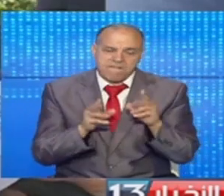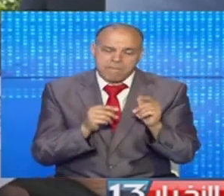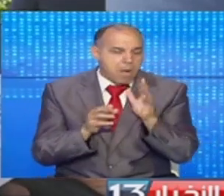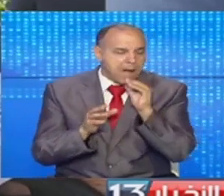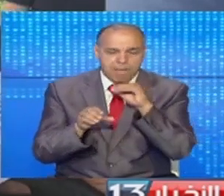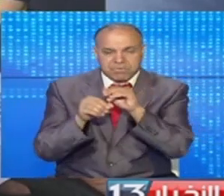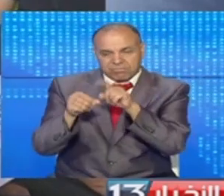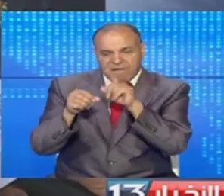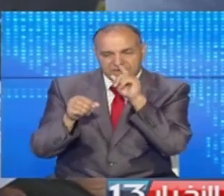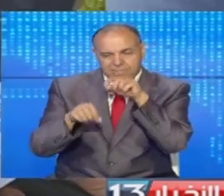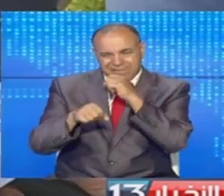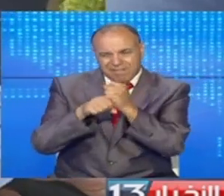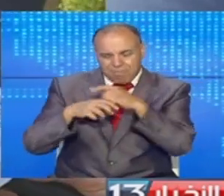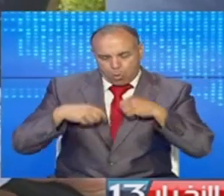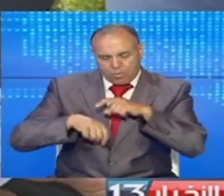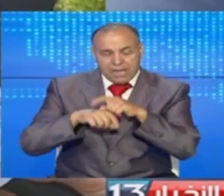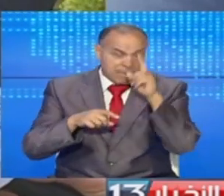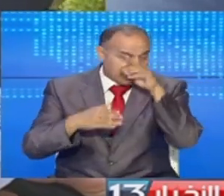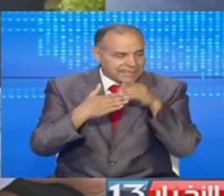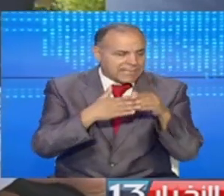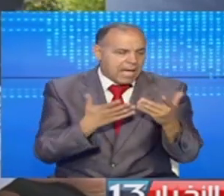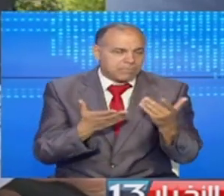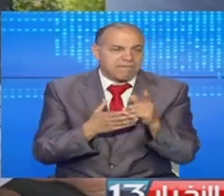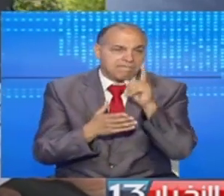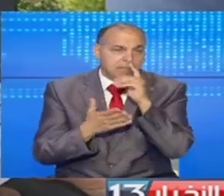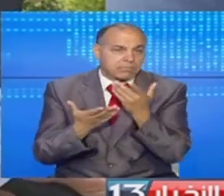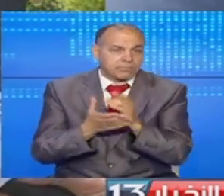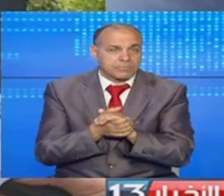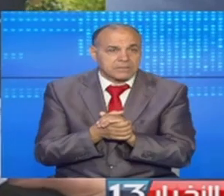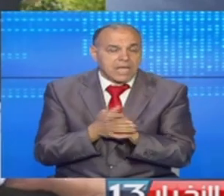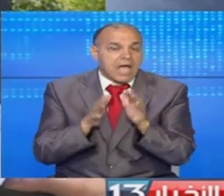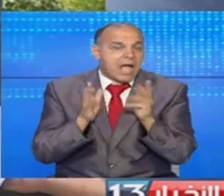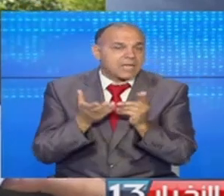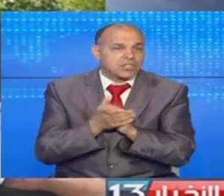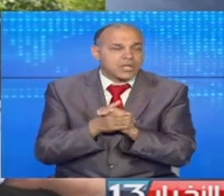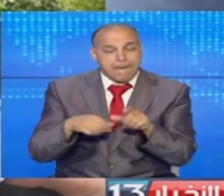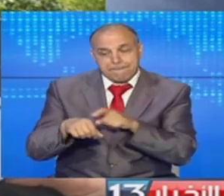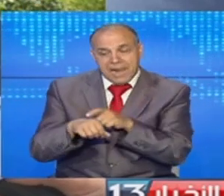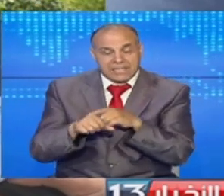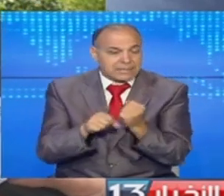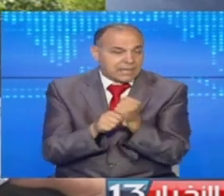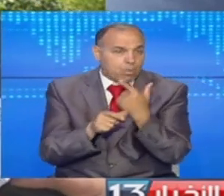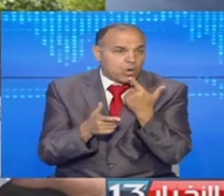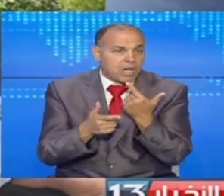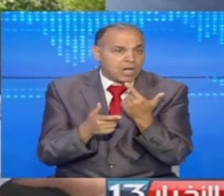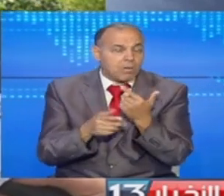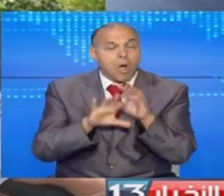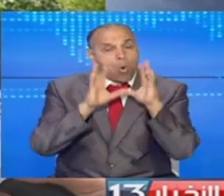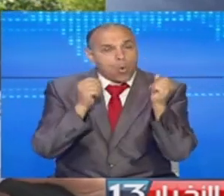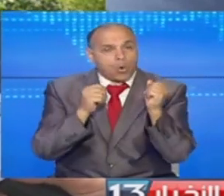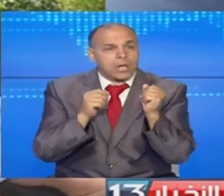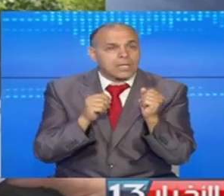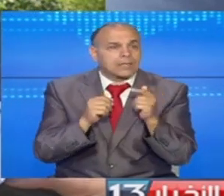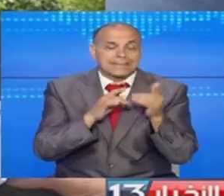داخل البلدية. تعطينا اللي فما صعوبة كبيرة لاندماج النساء ودخولهم، لأنه البلديات والعمل البلدي كشأن عام